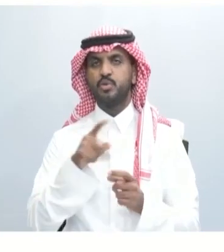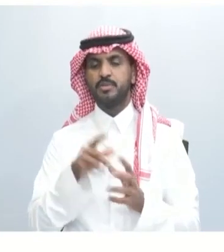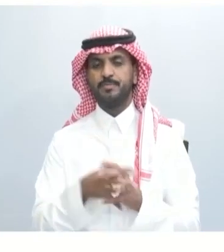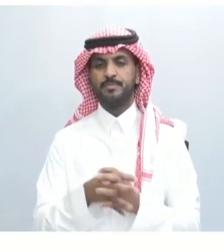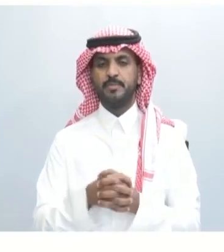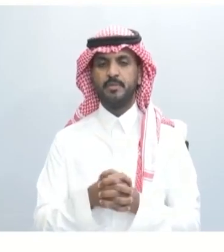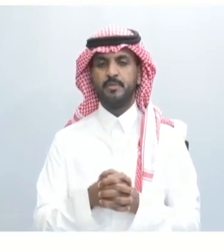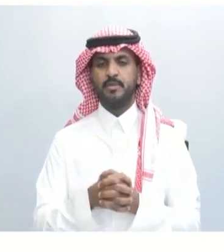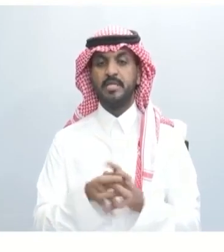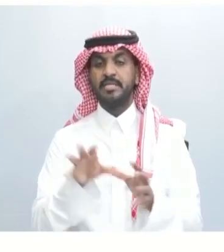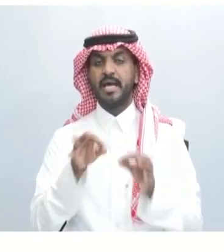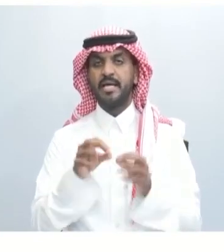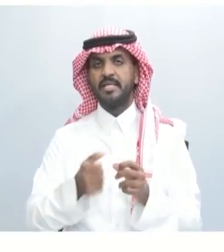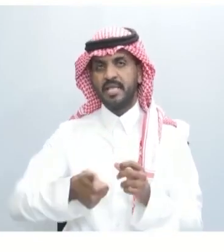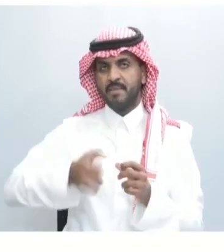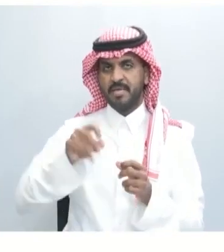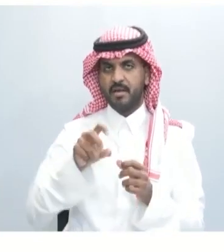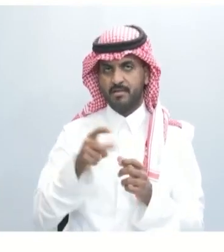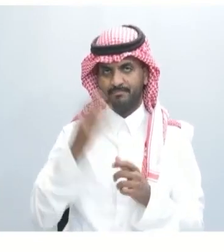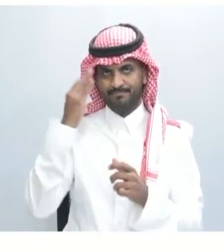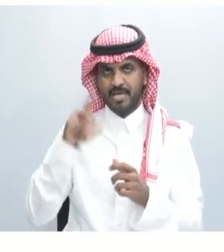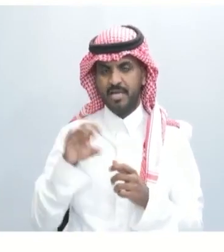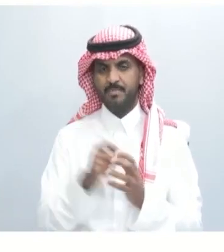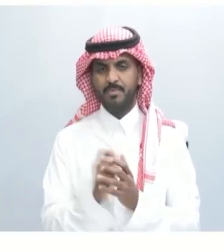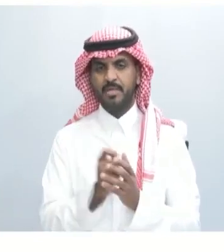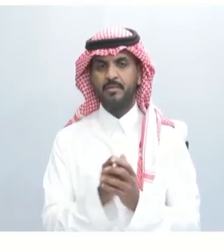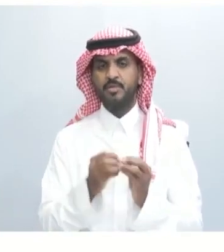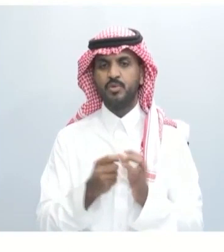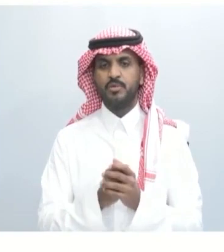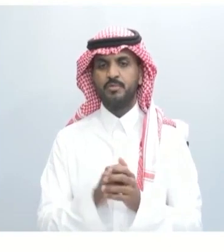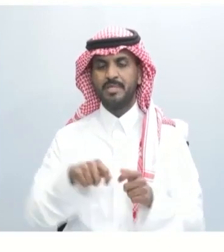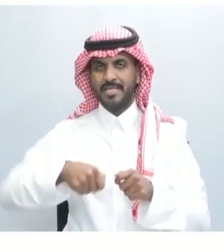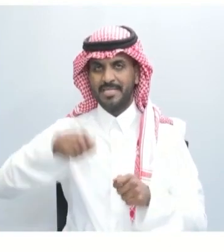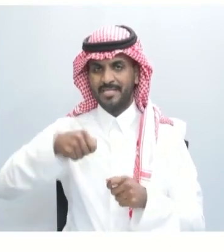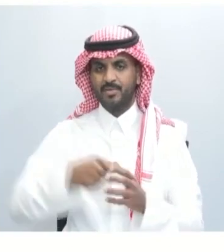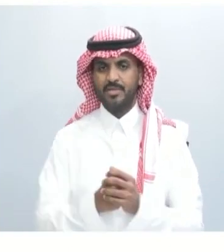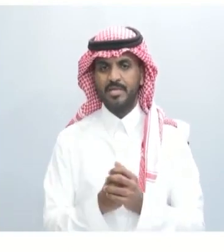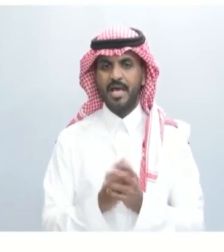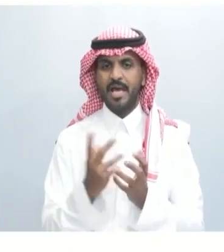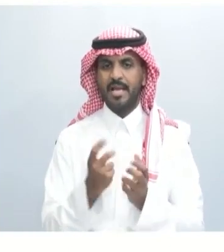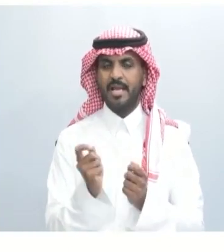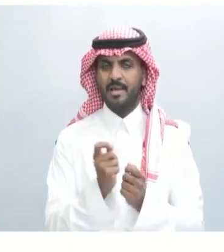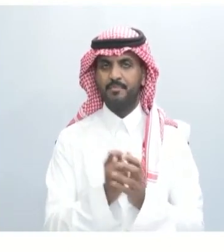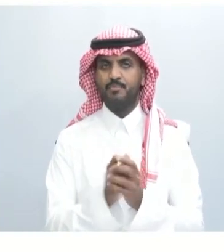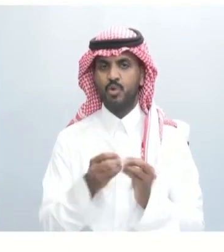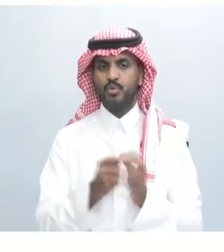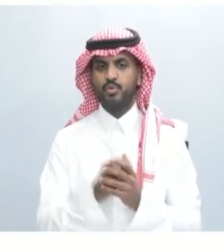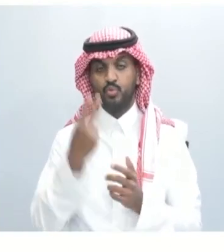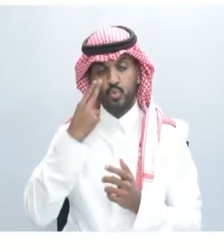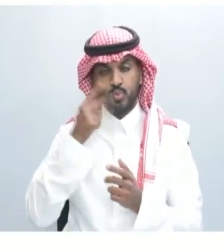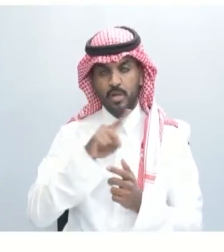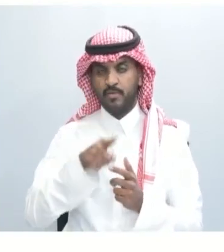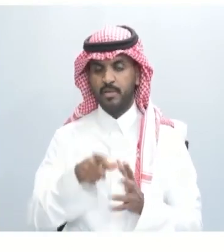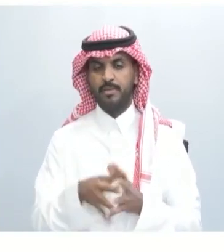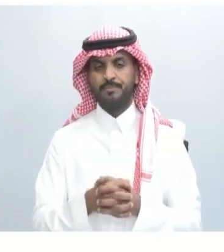الصحيحه التقطت اميره قلما من اقلام التلوين من كيس يحتوي اقلاما ملونه دون